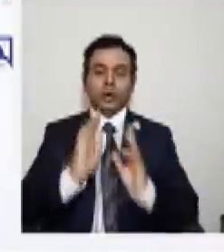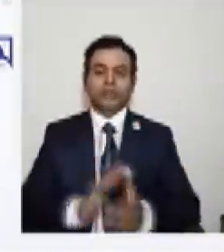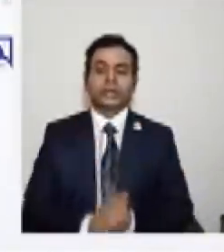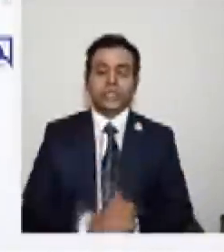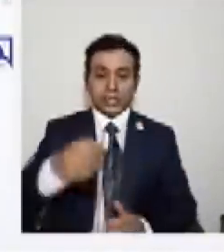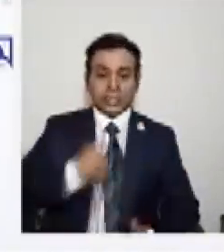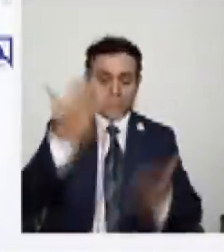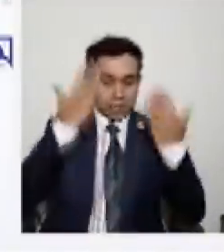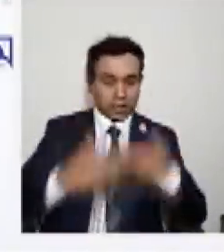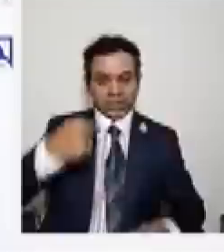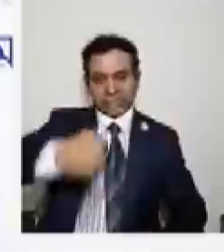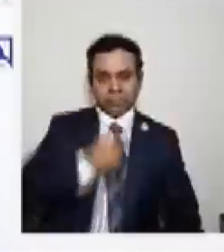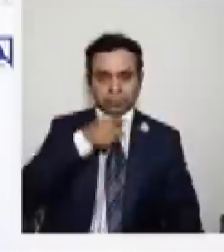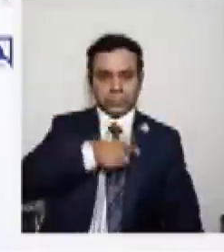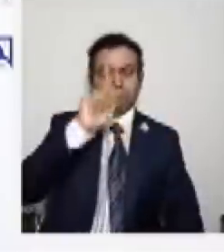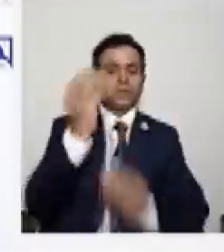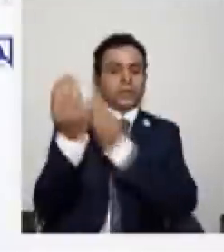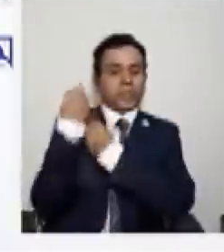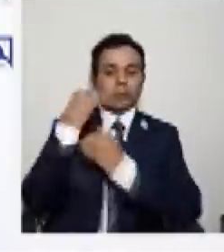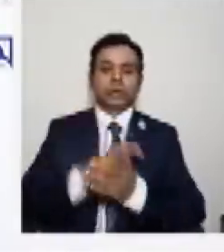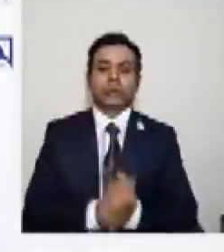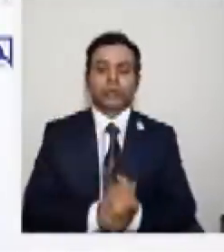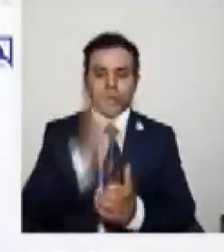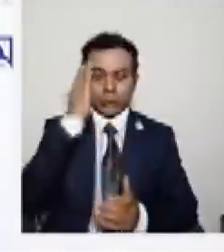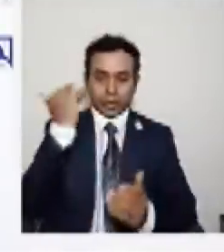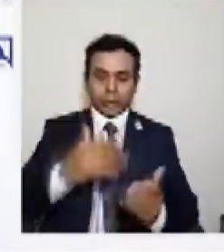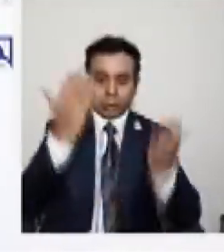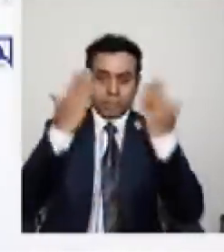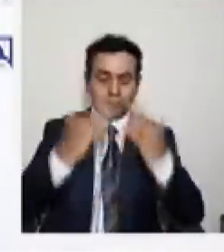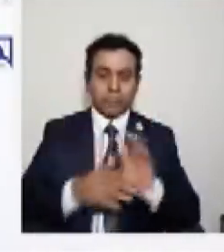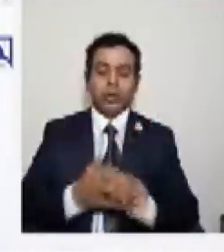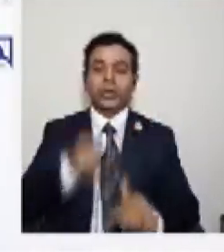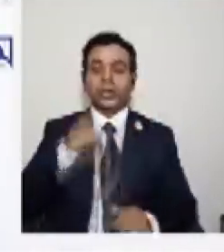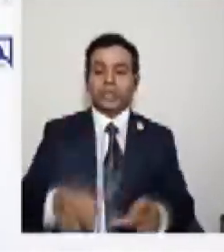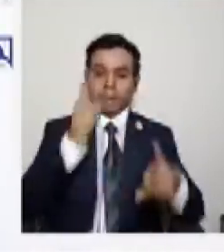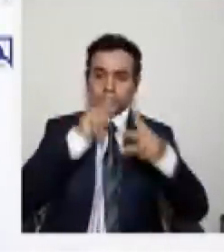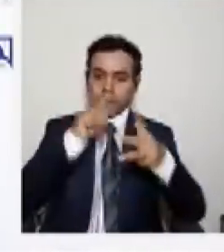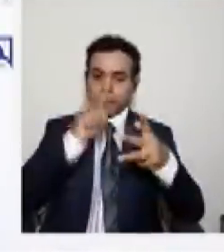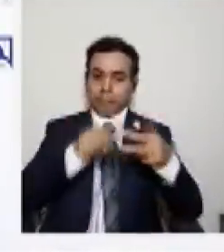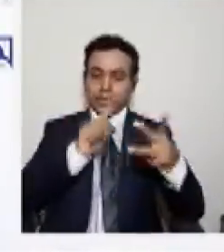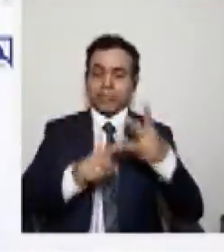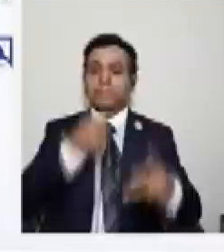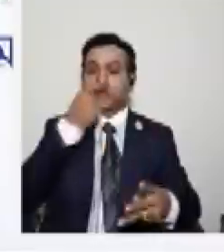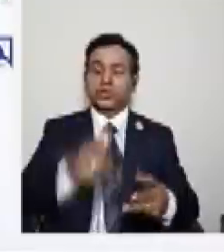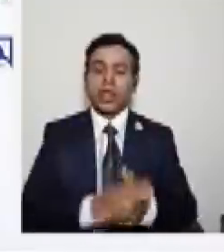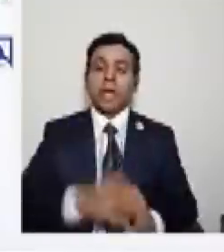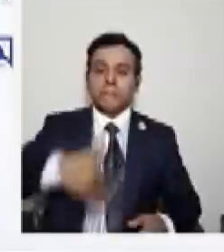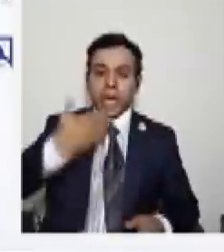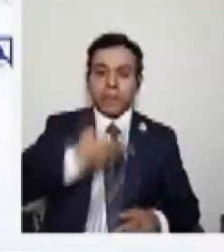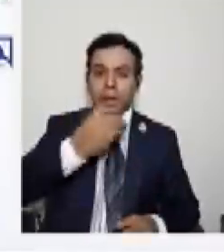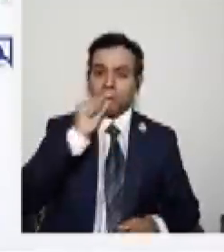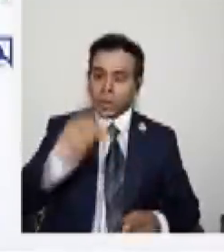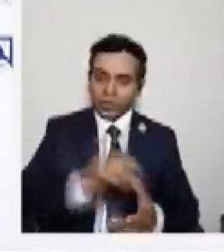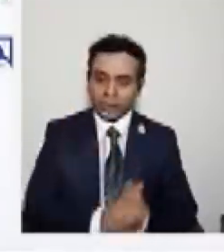কার্যক্রম যা থেকে আমরা নিজেদের প্রতিরোধ করতে পারি, সুরক্ষিত রাখতে পারি, নিজের সুরক্ষা নিজের হাতে। এবং এই সুরক্ষিত